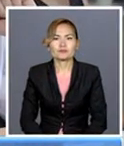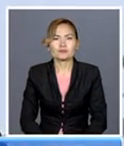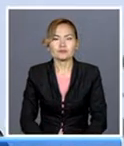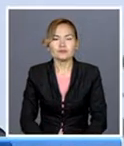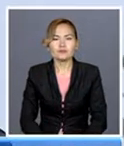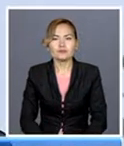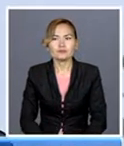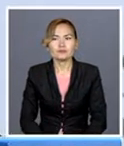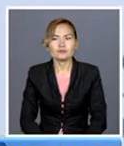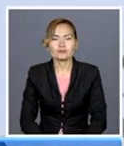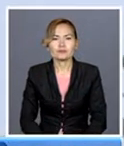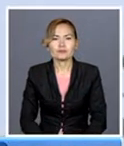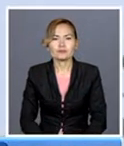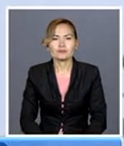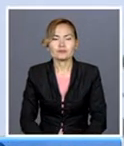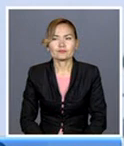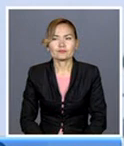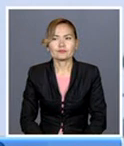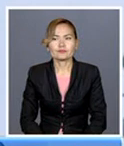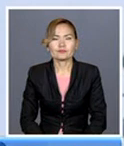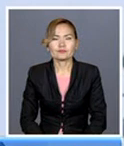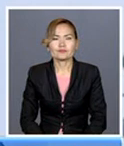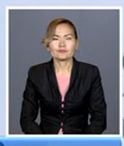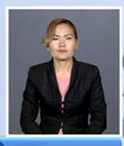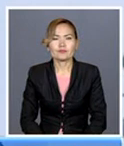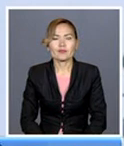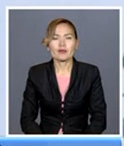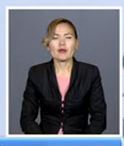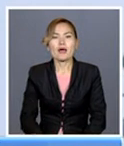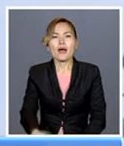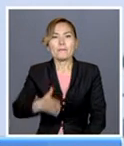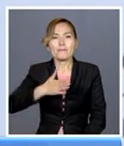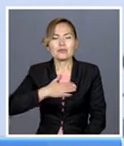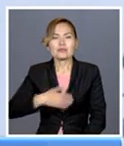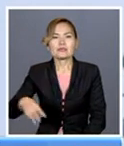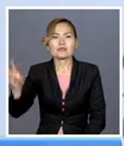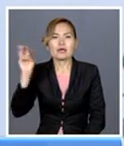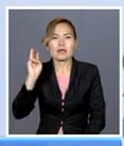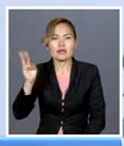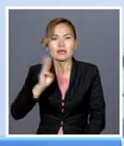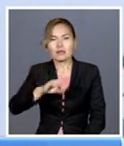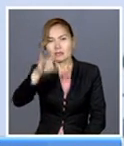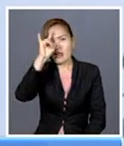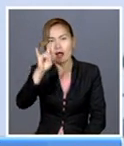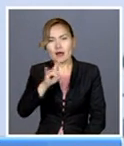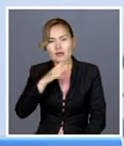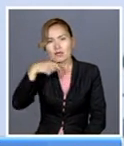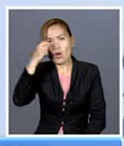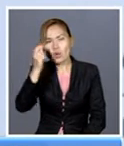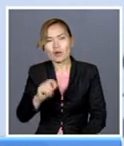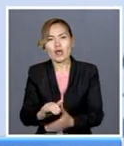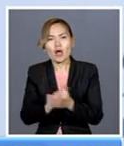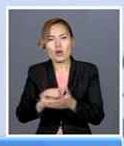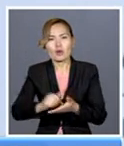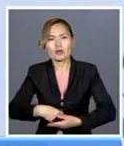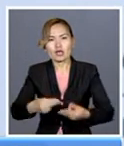У нас есть в посольстве копии уникальных документов. Біздің елшілікте бірегей құжаттың көшірмесі сақталған. Бұл жалғыз көшірме